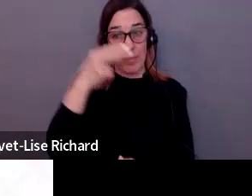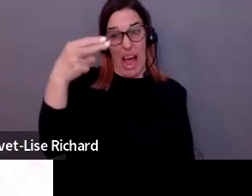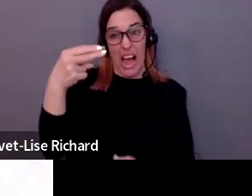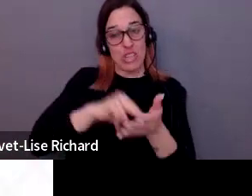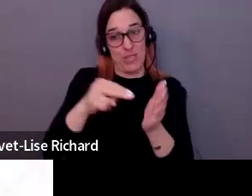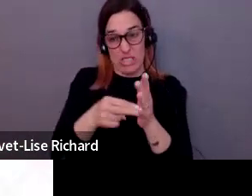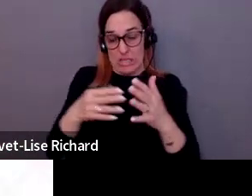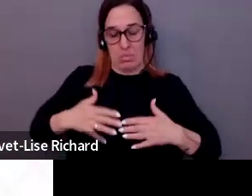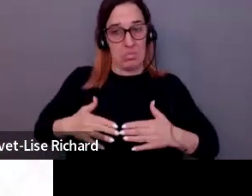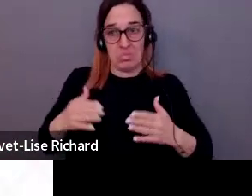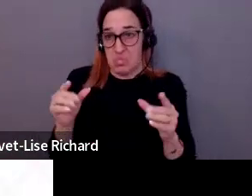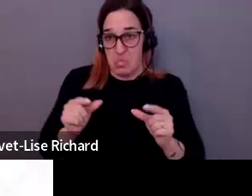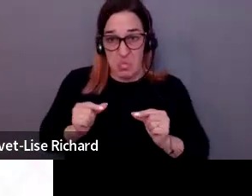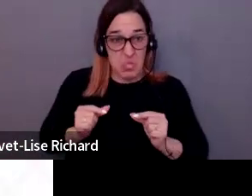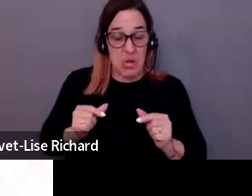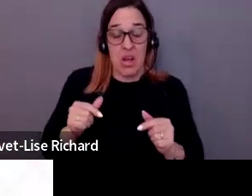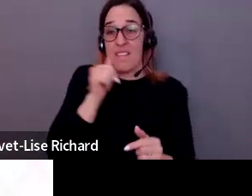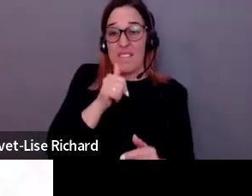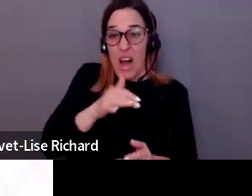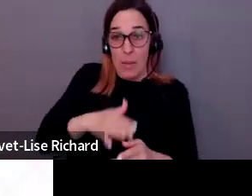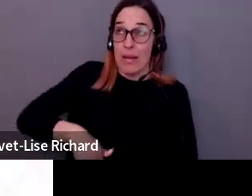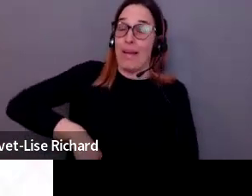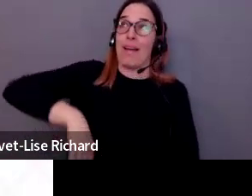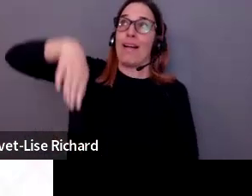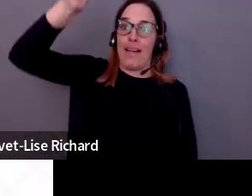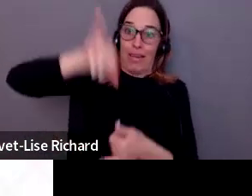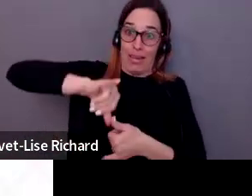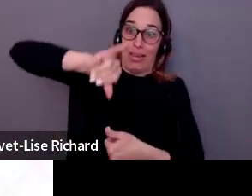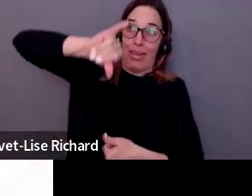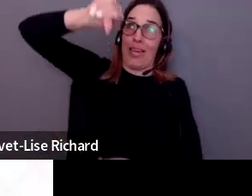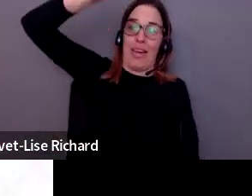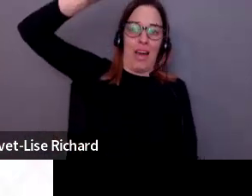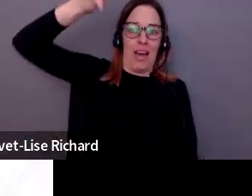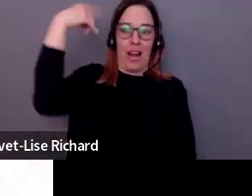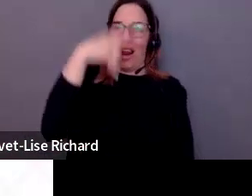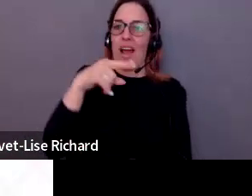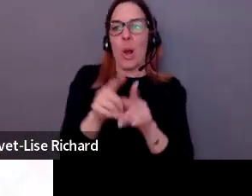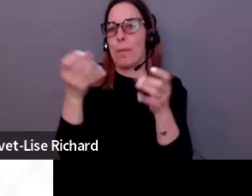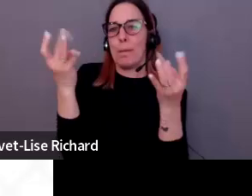grandes femmes élancées. On a souvent l'impression qu'on n'a pas de forme.